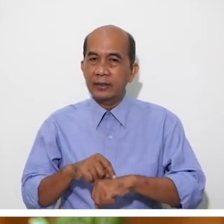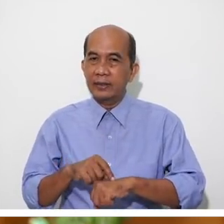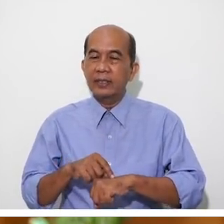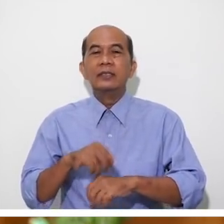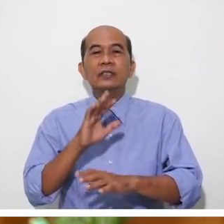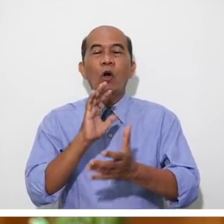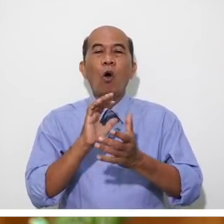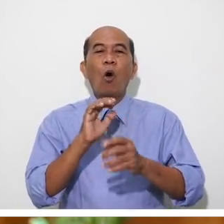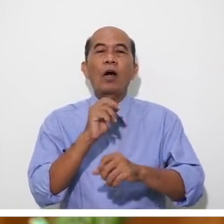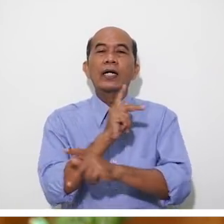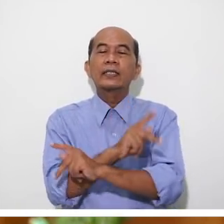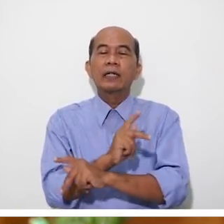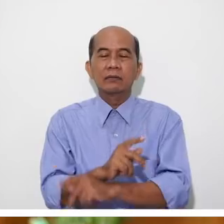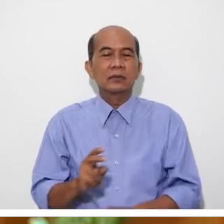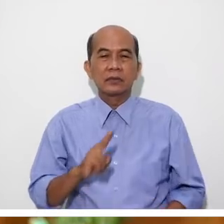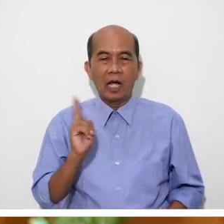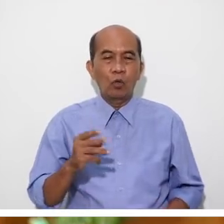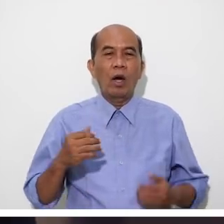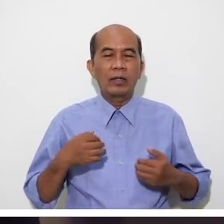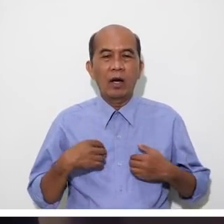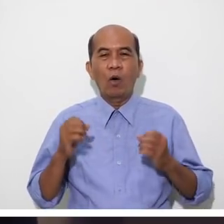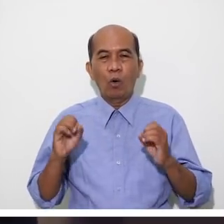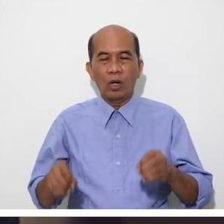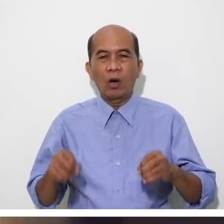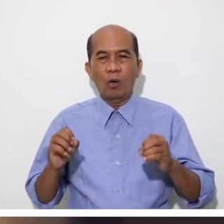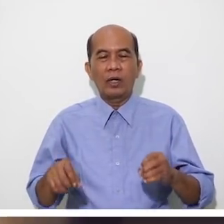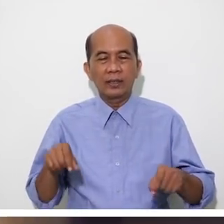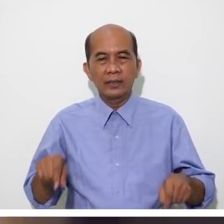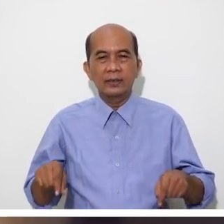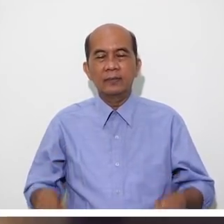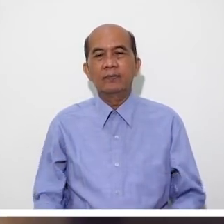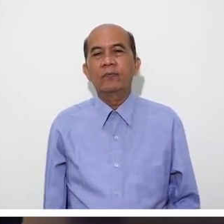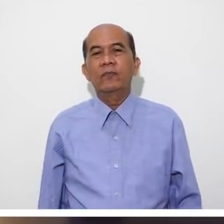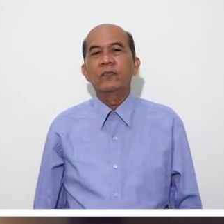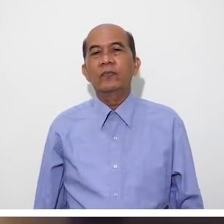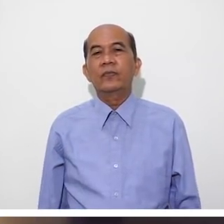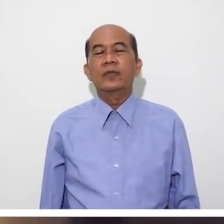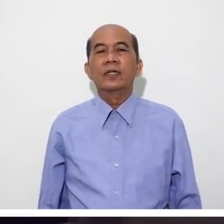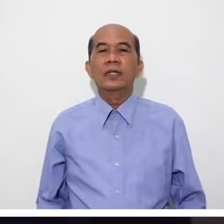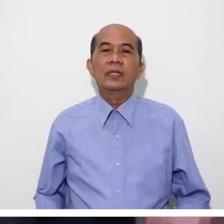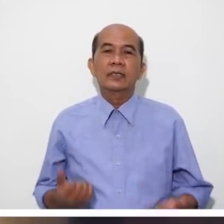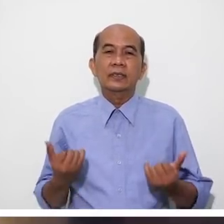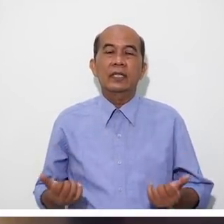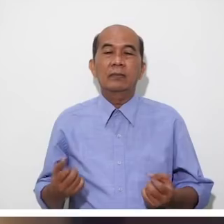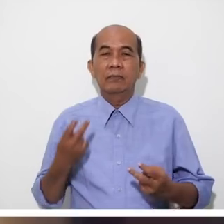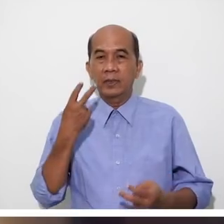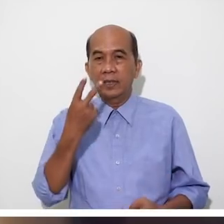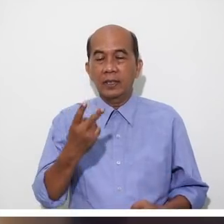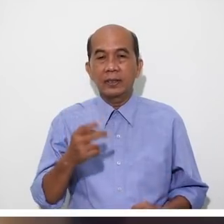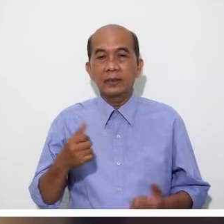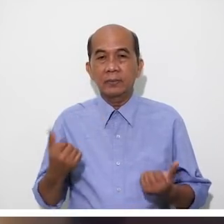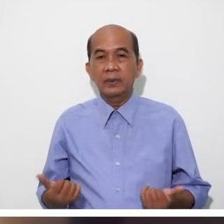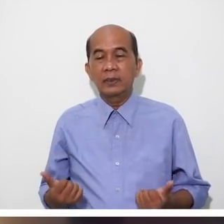pekerjaanmu, selalu ada orang-orang ini. Saudara, ketika melihat hal-hal yang seperti ini,